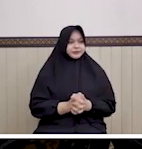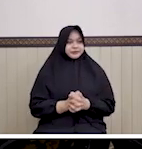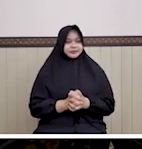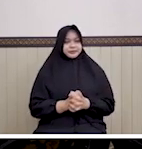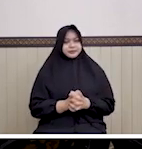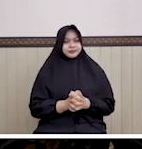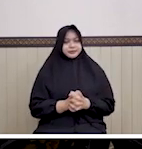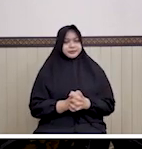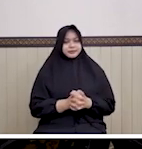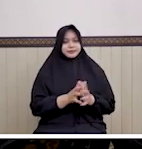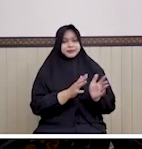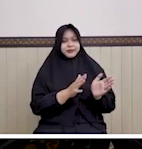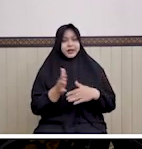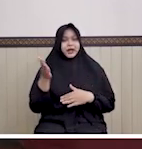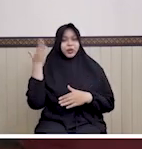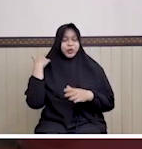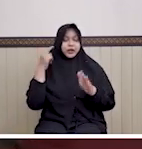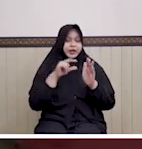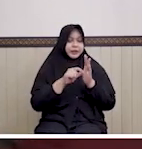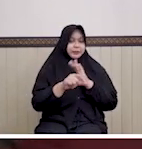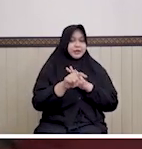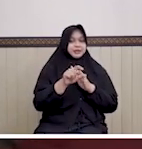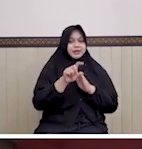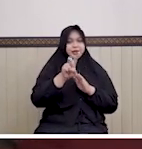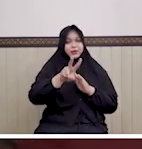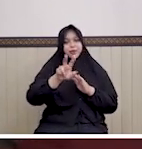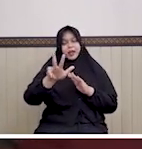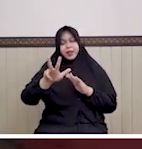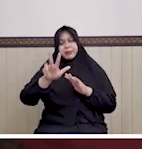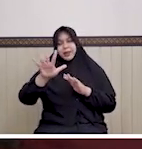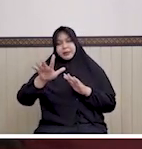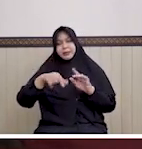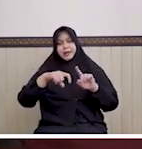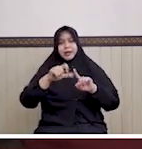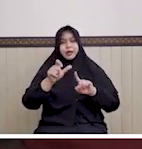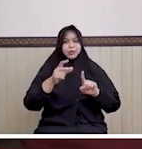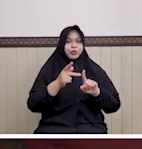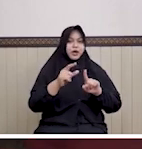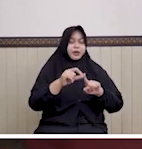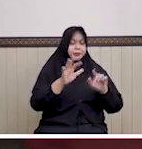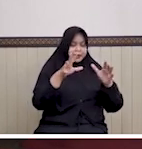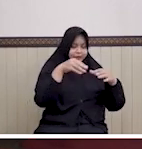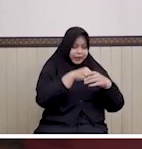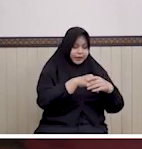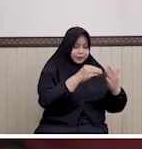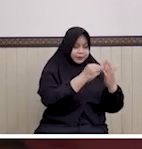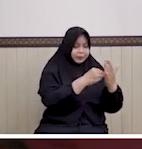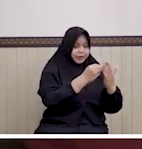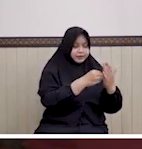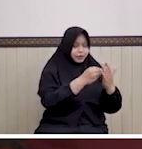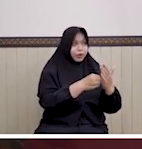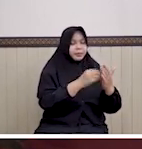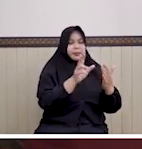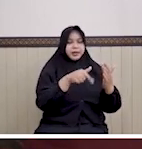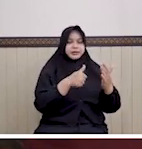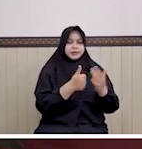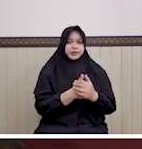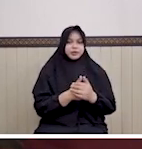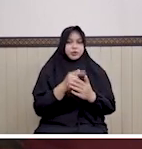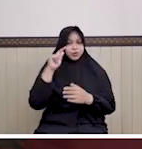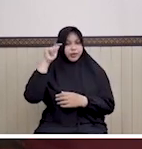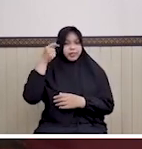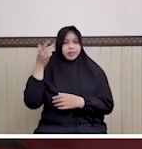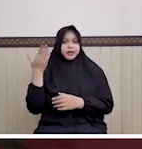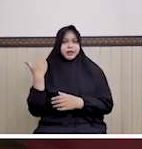nah pada saat itu dipasang 285 KUHP itu didalam berkas memang masih agak Summer Pak